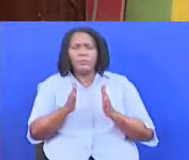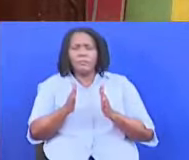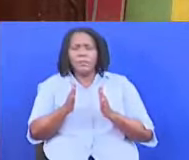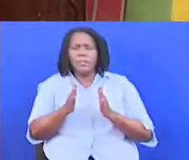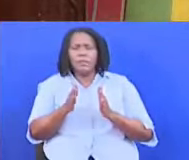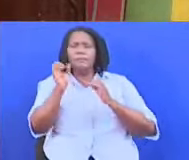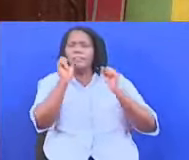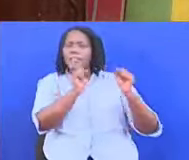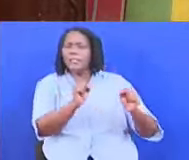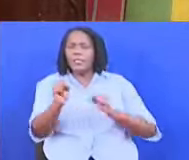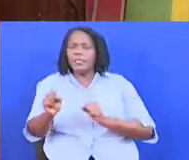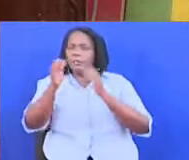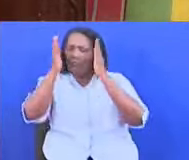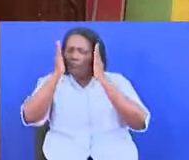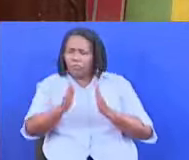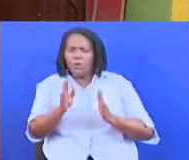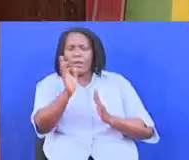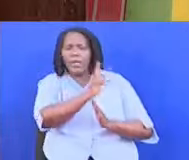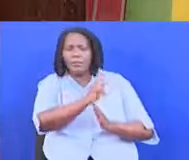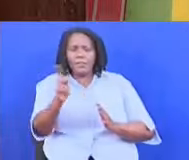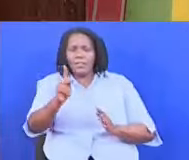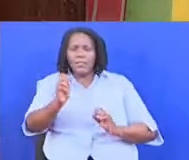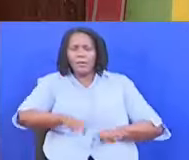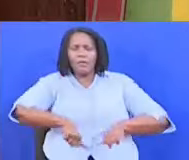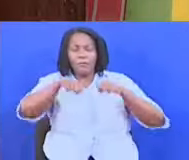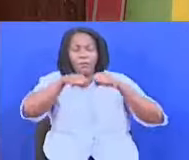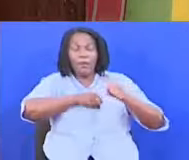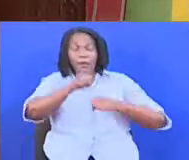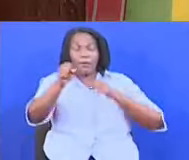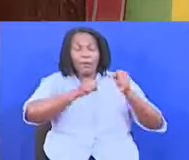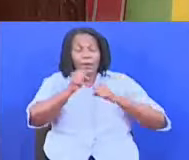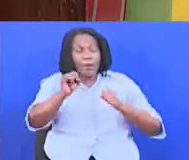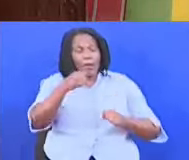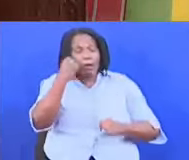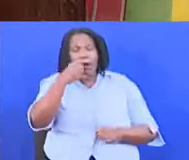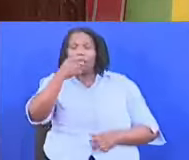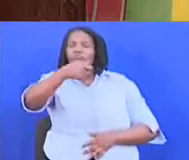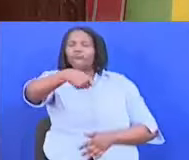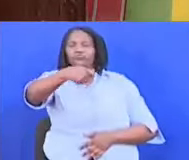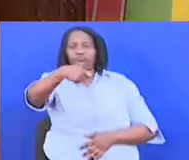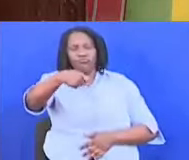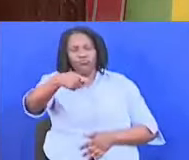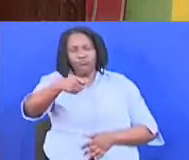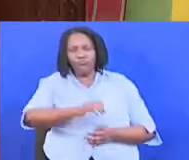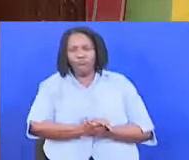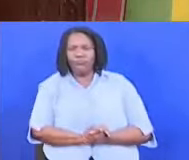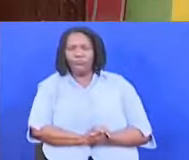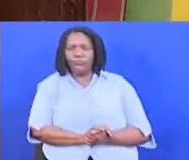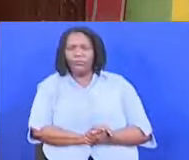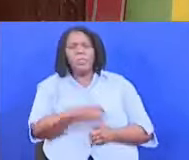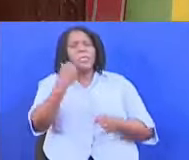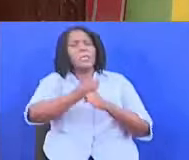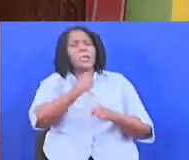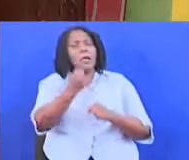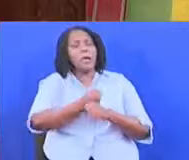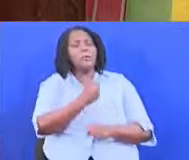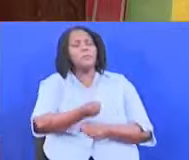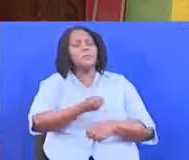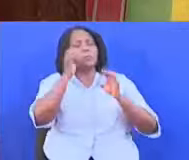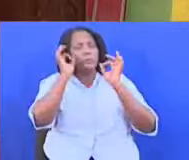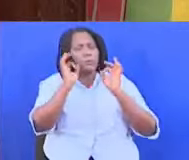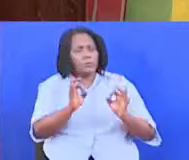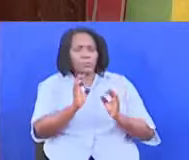mtendaji mkuu kamishna wa mamlaka hii ya madawa kulevya Bwana Are Taslimo kwa kazi kubwa